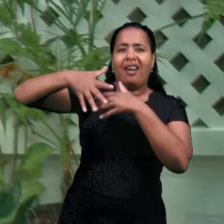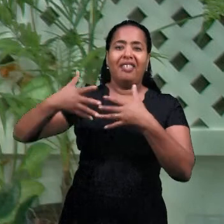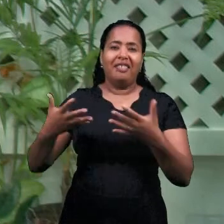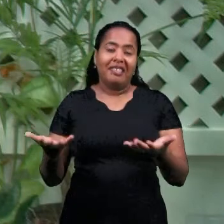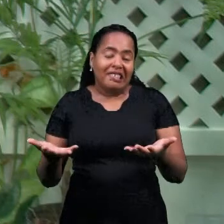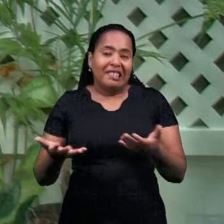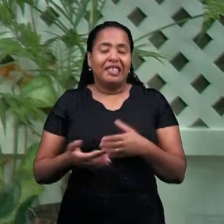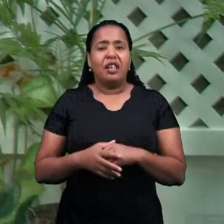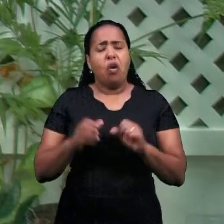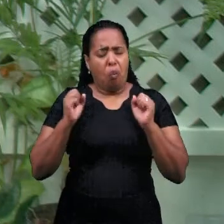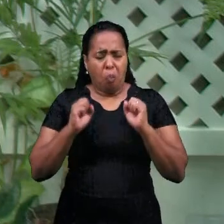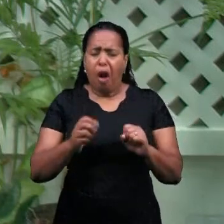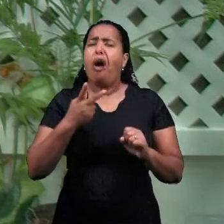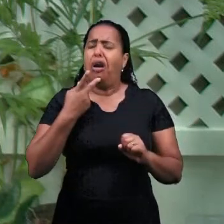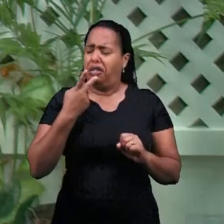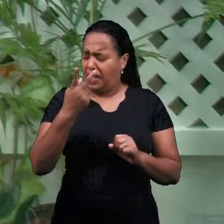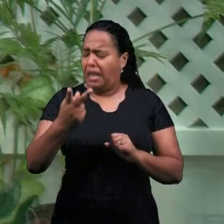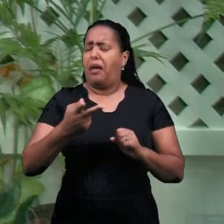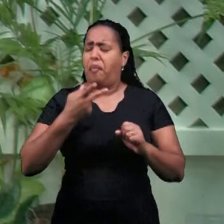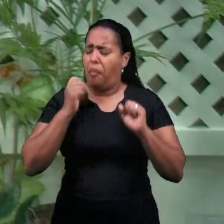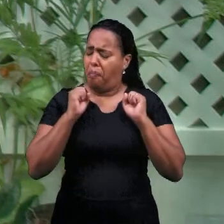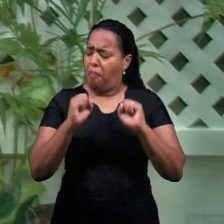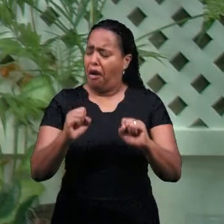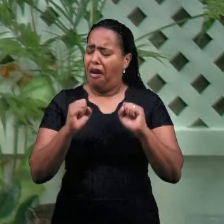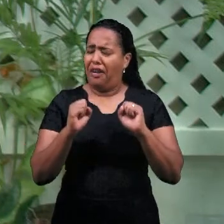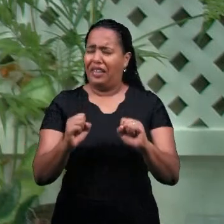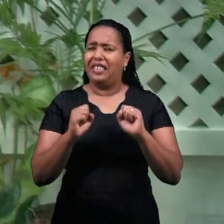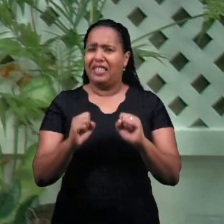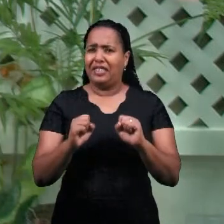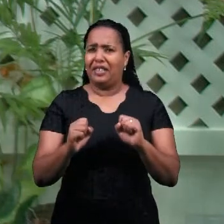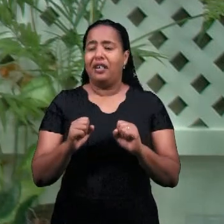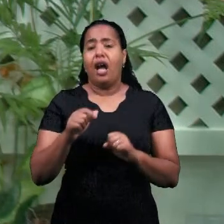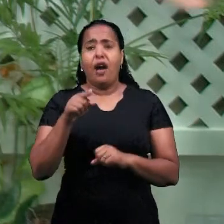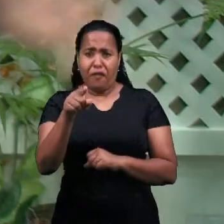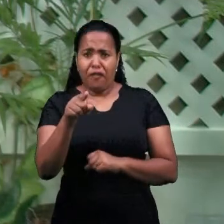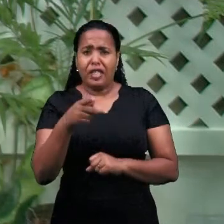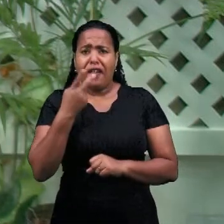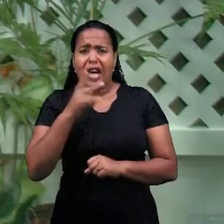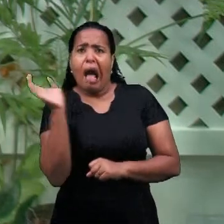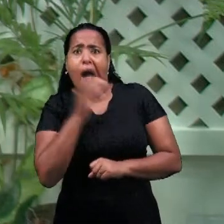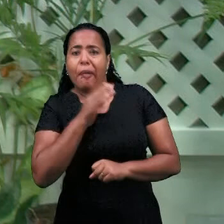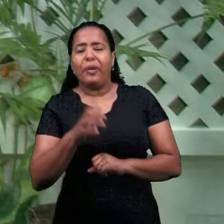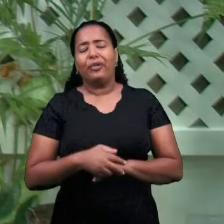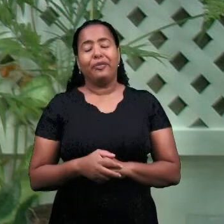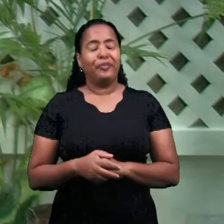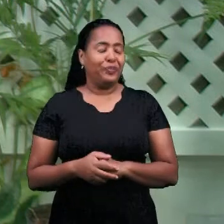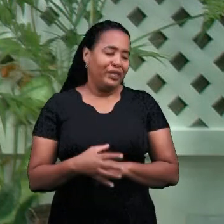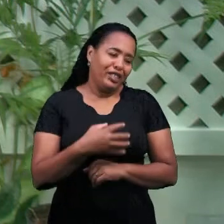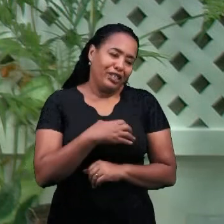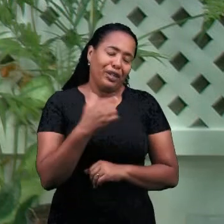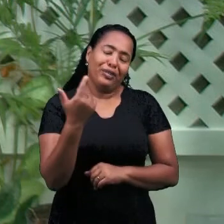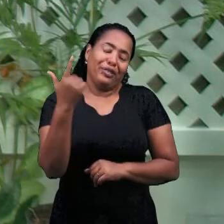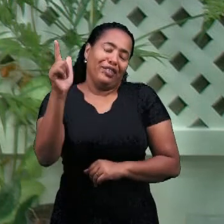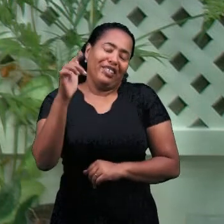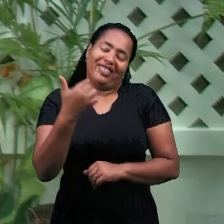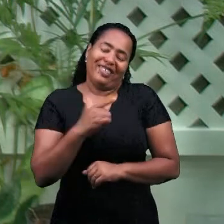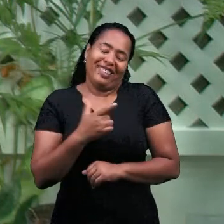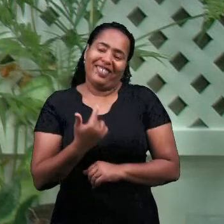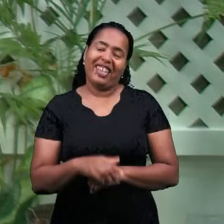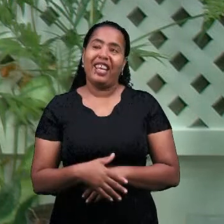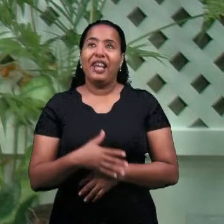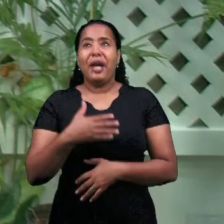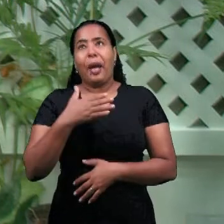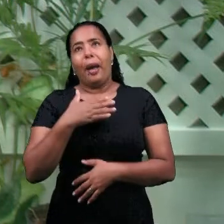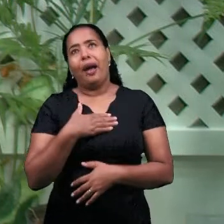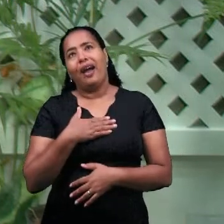flétrie. Ah, ça, vous pouvez parler à volonté. Ah, vous parlez vite. Je n'ai pas une autre manière. Je ne peux